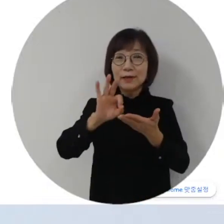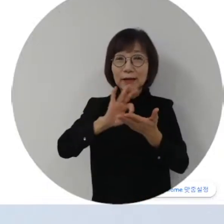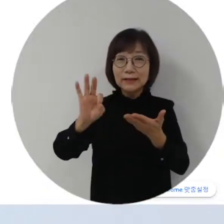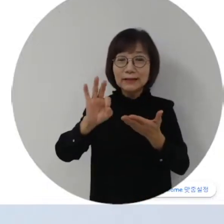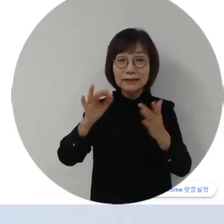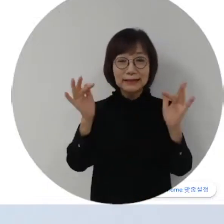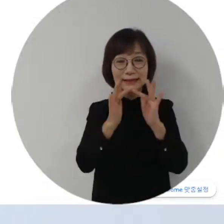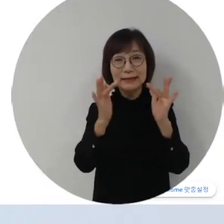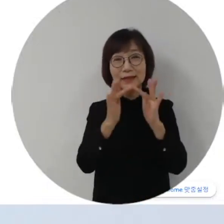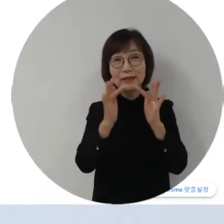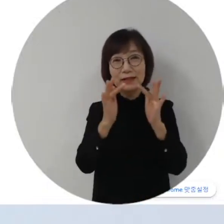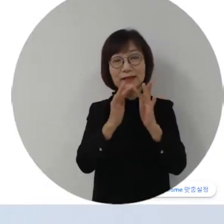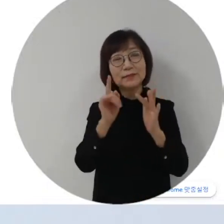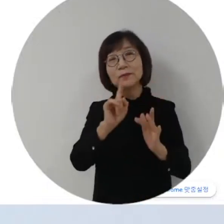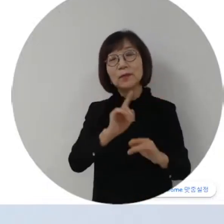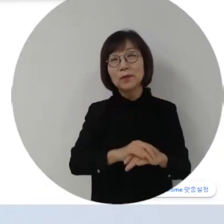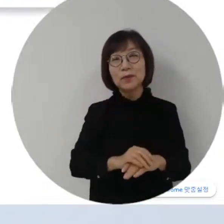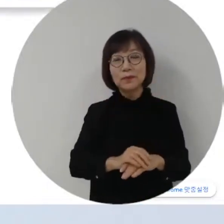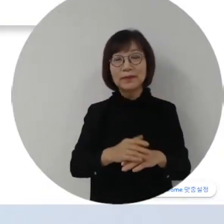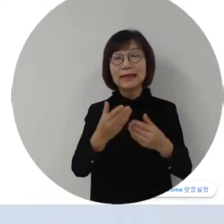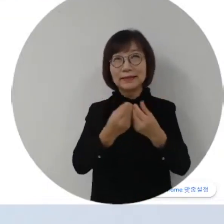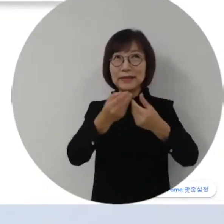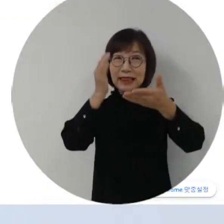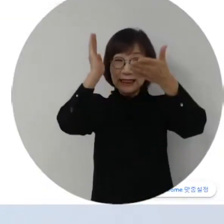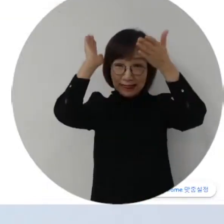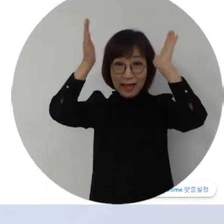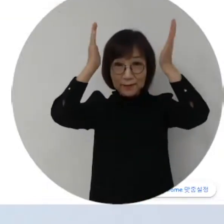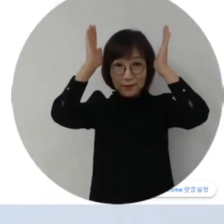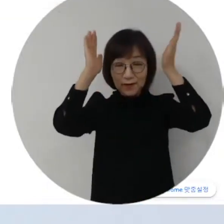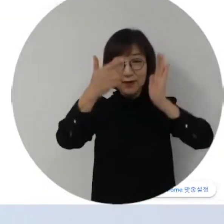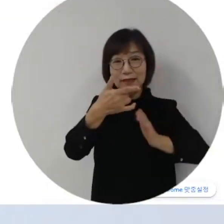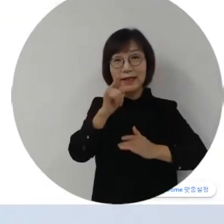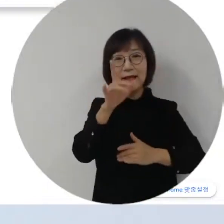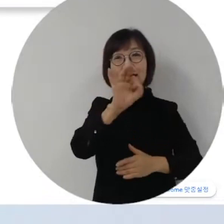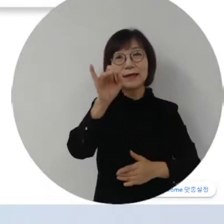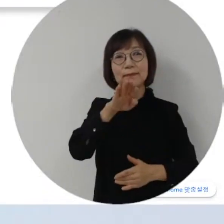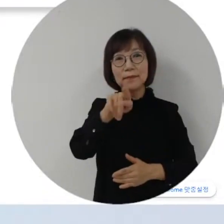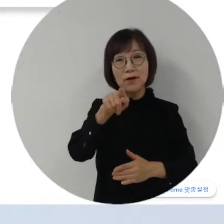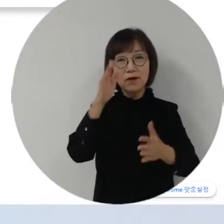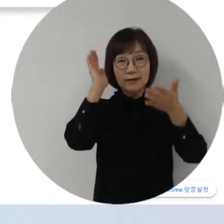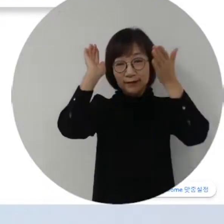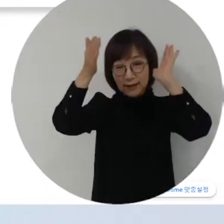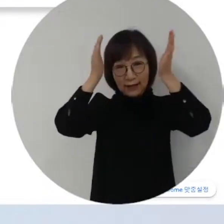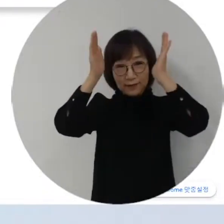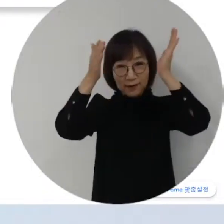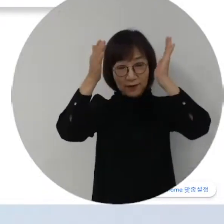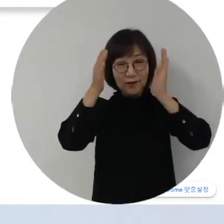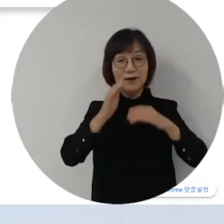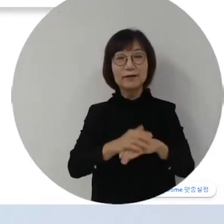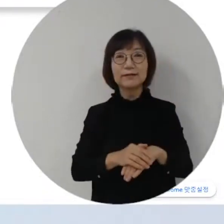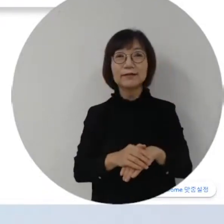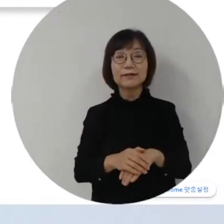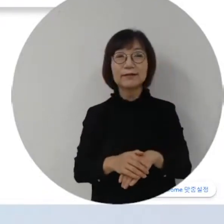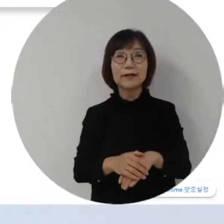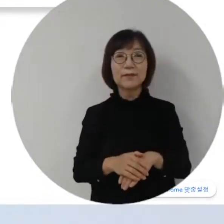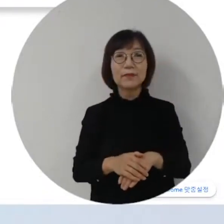주소 입력줄, 검색 상자 다 같은 기능을 가지고 있다라고 했습니다.